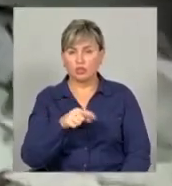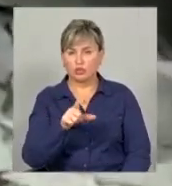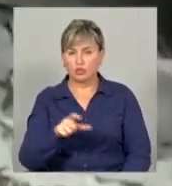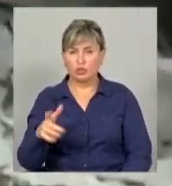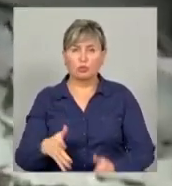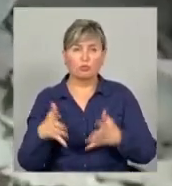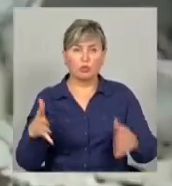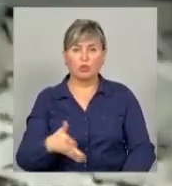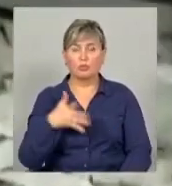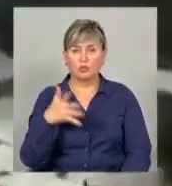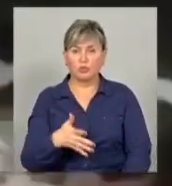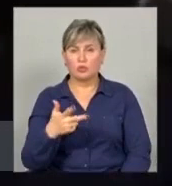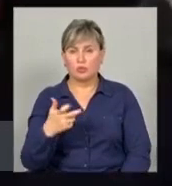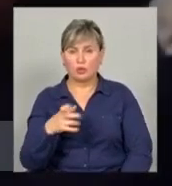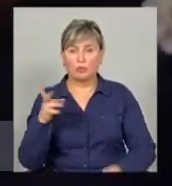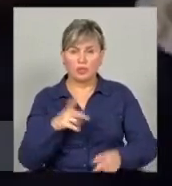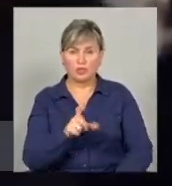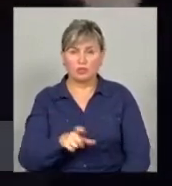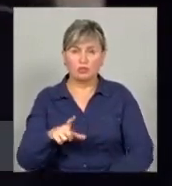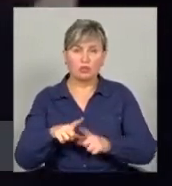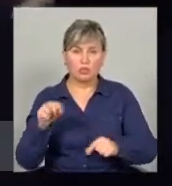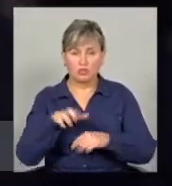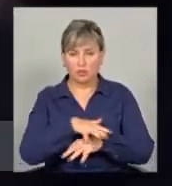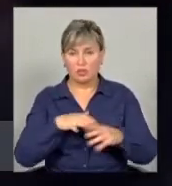Более 5300 пострадали. В школах страны